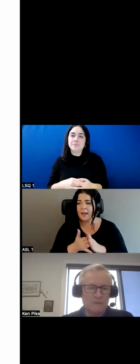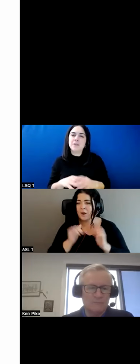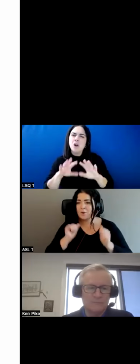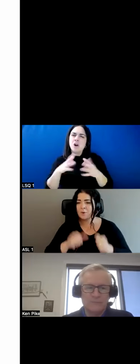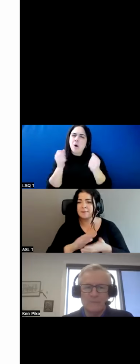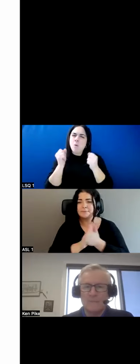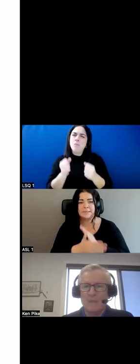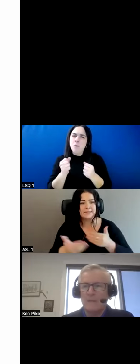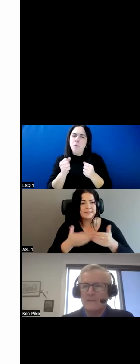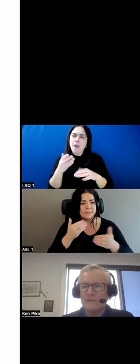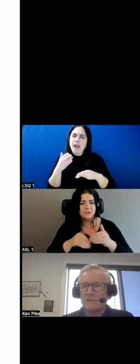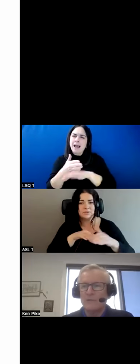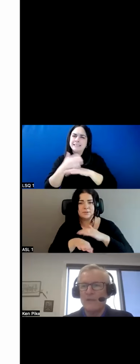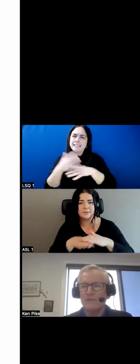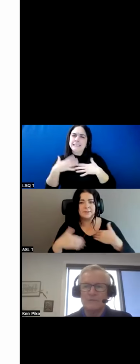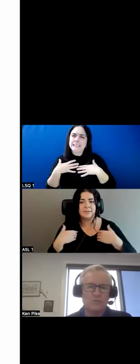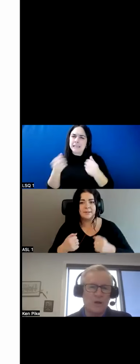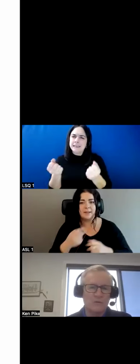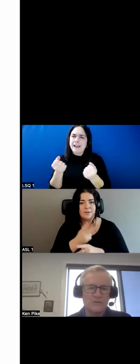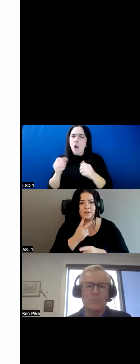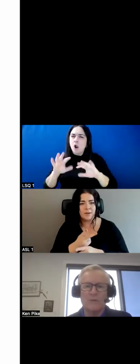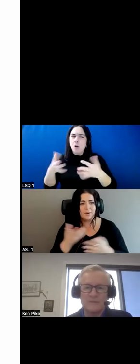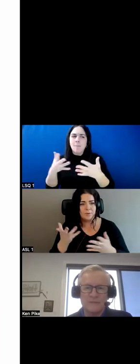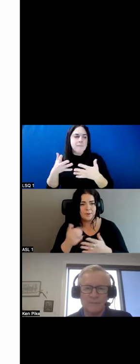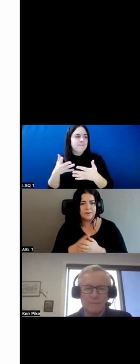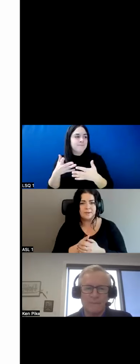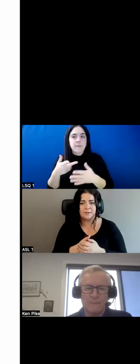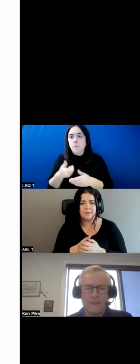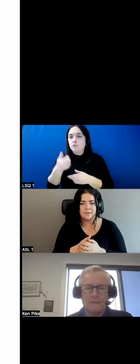aux soins de santé pour les personnes ayant une déficience intellectuelle.